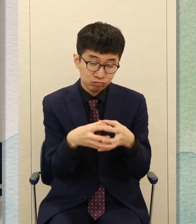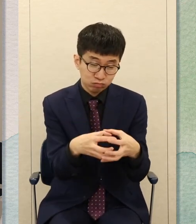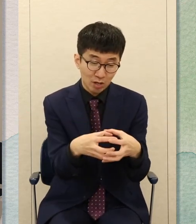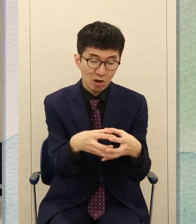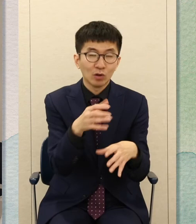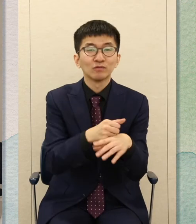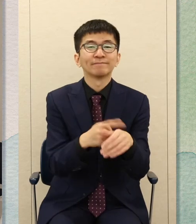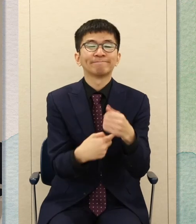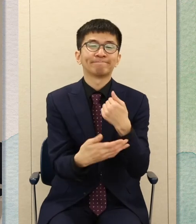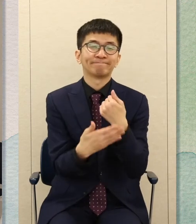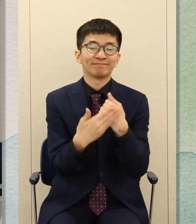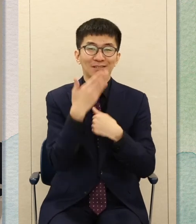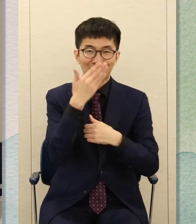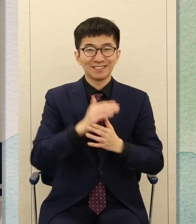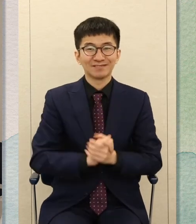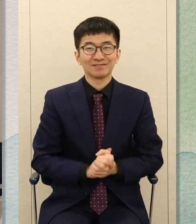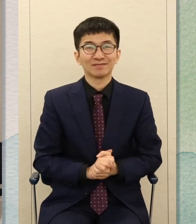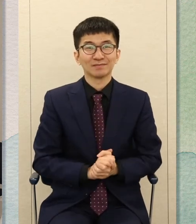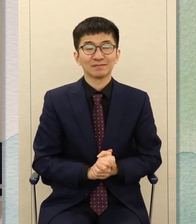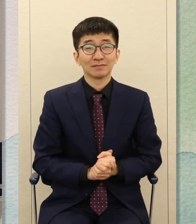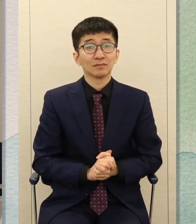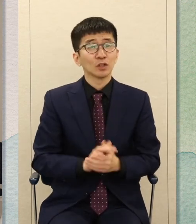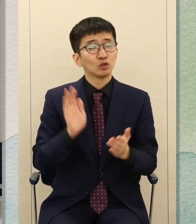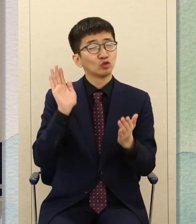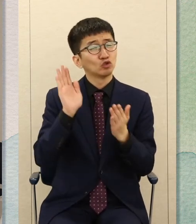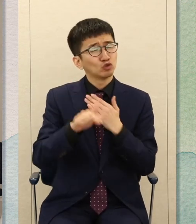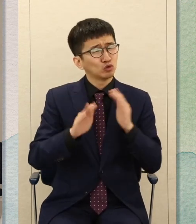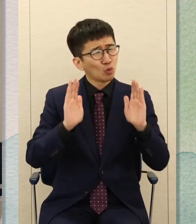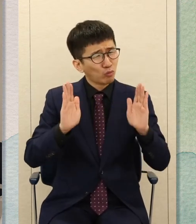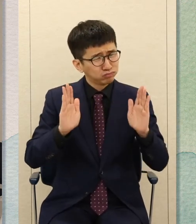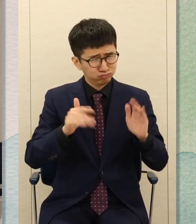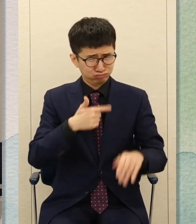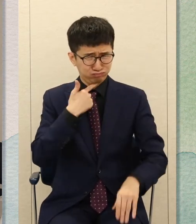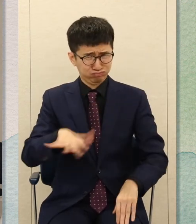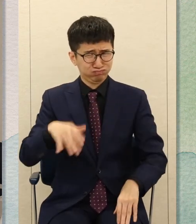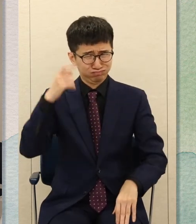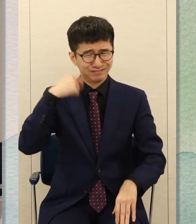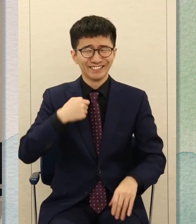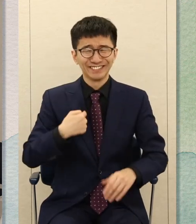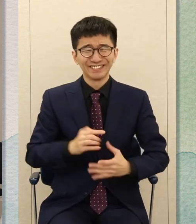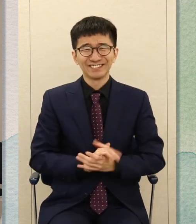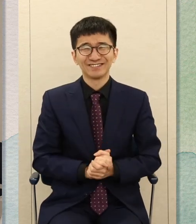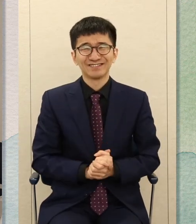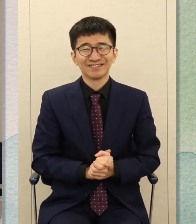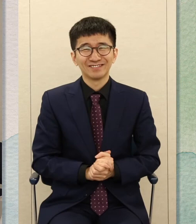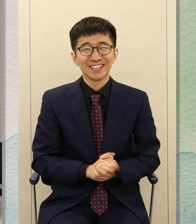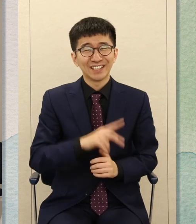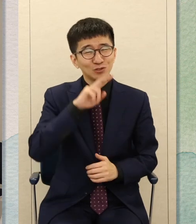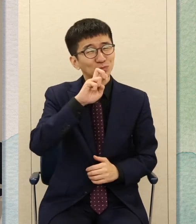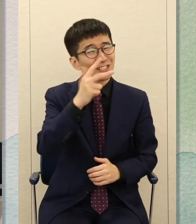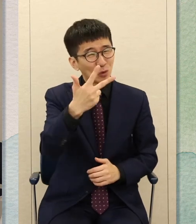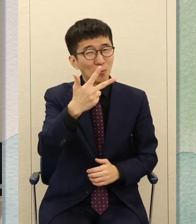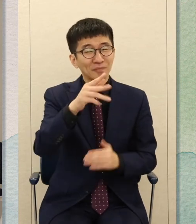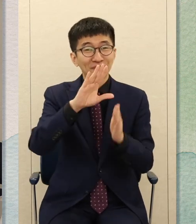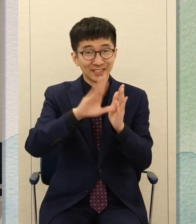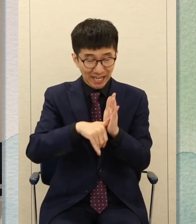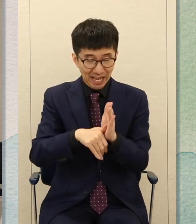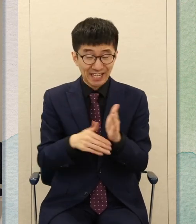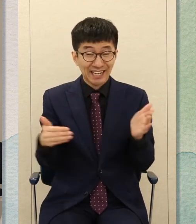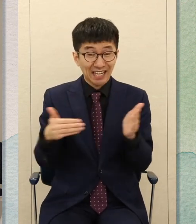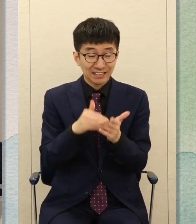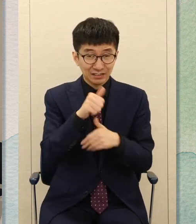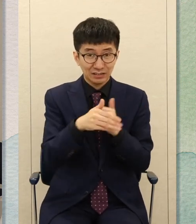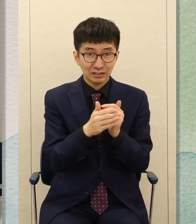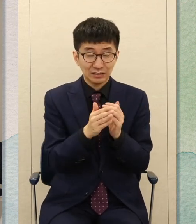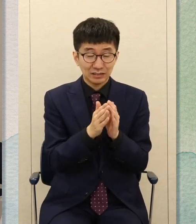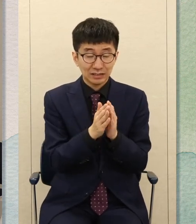되실 것 같고요. 그때 이후로 제가 공부를 한 적은 없었던 것 같아요. 그러니까 27살 때까지 독서